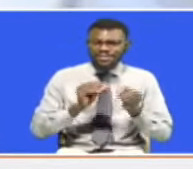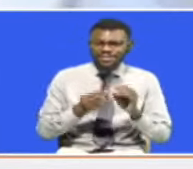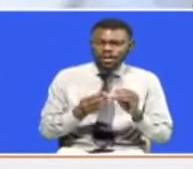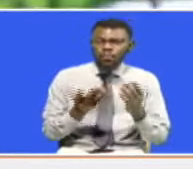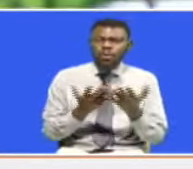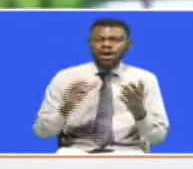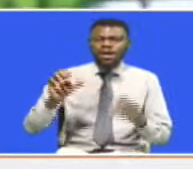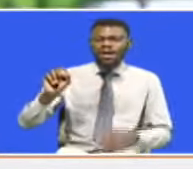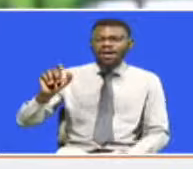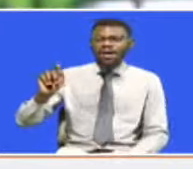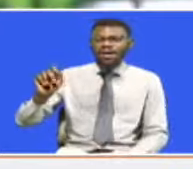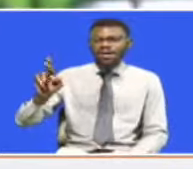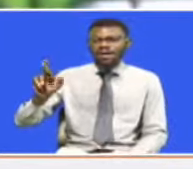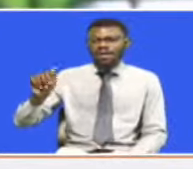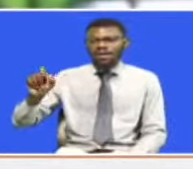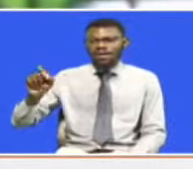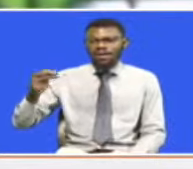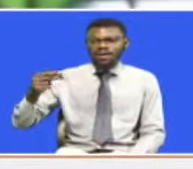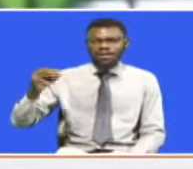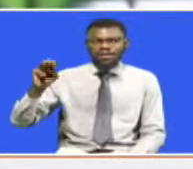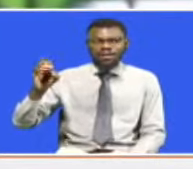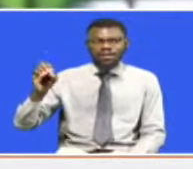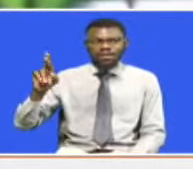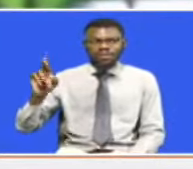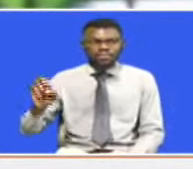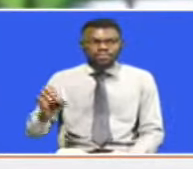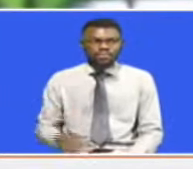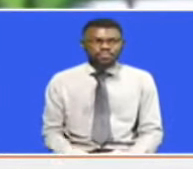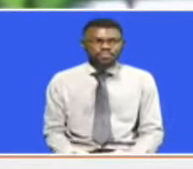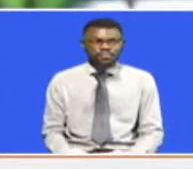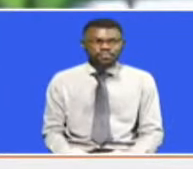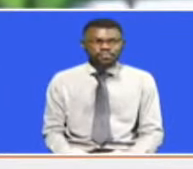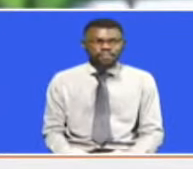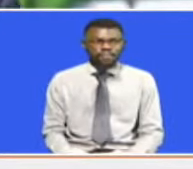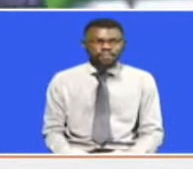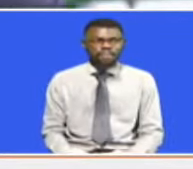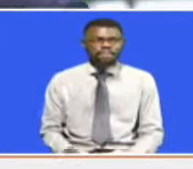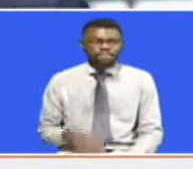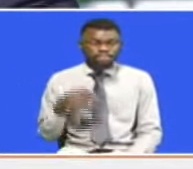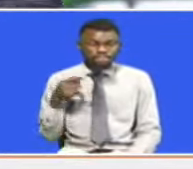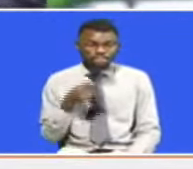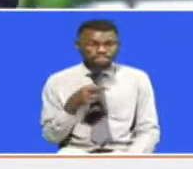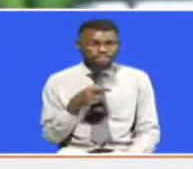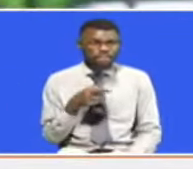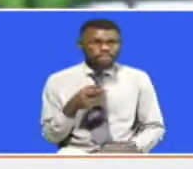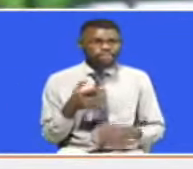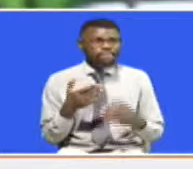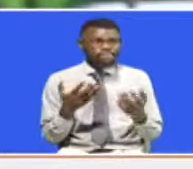cha Strathmore. Communicated with the IG Inspector General. Then the Inspector General